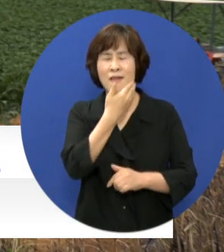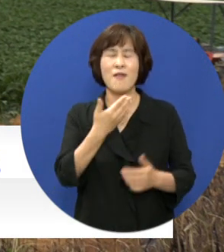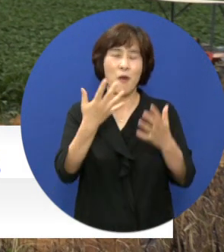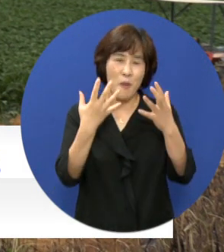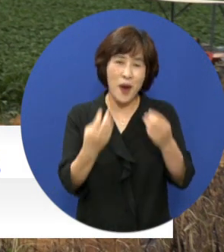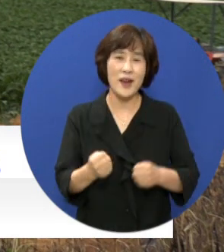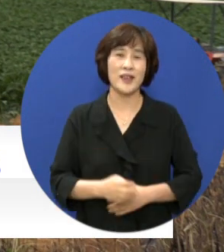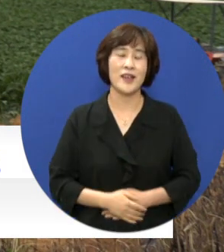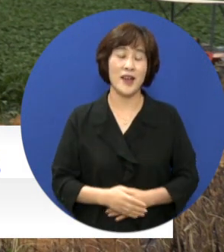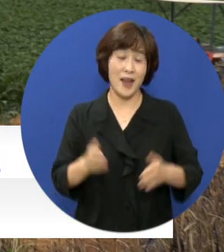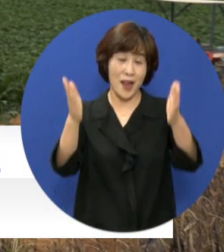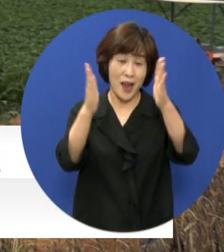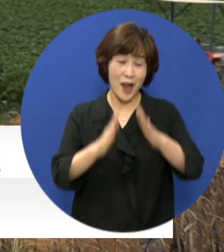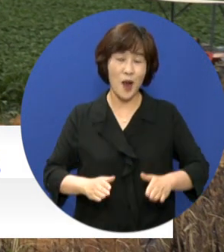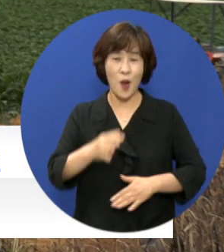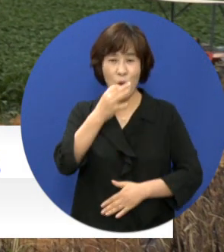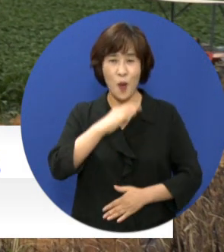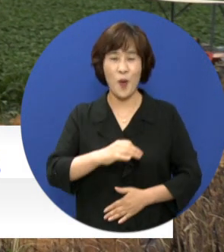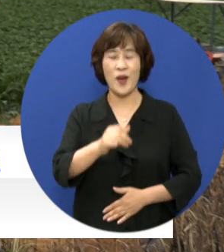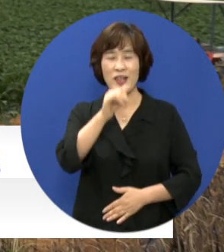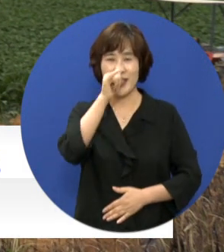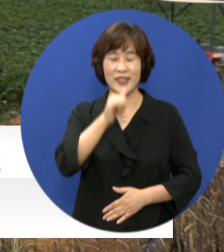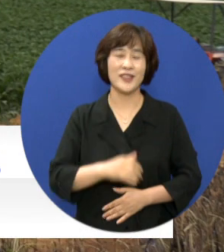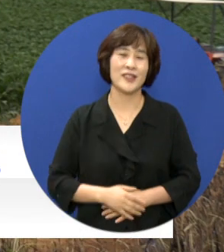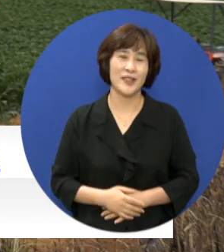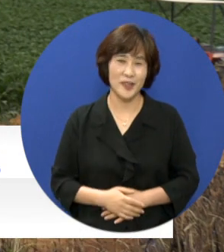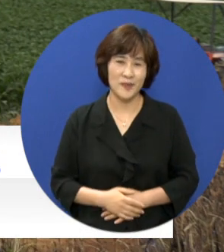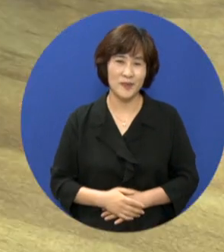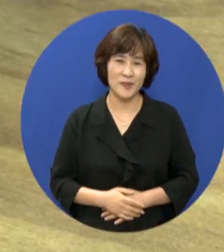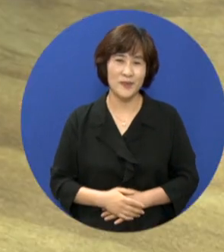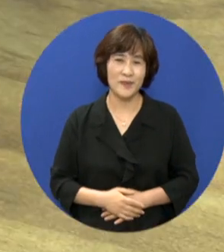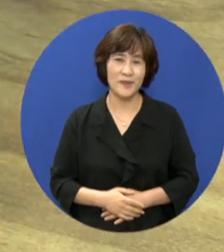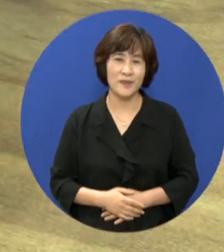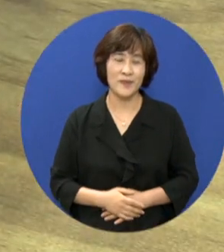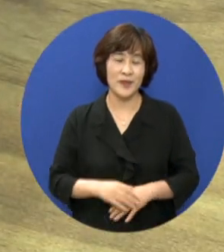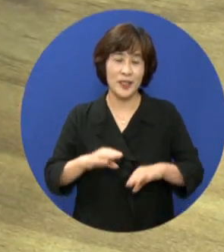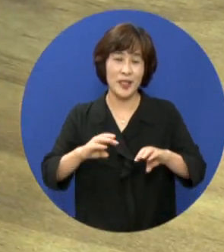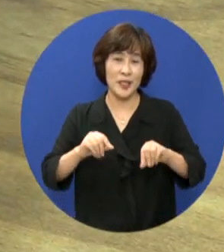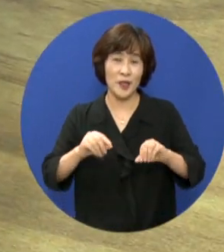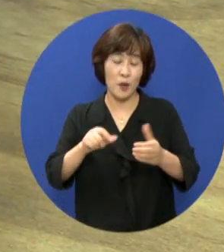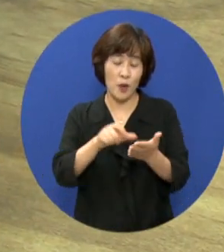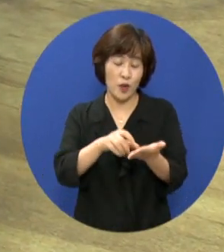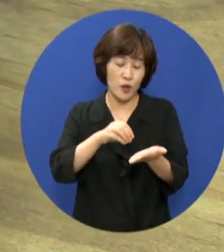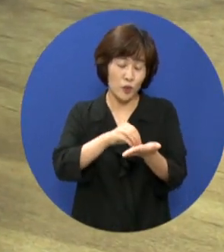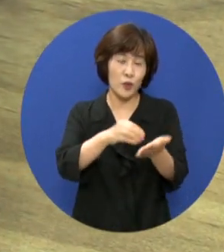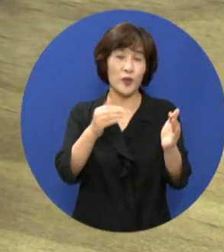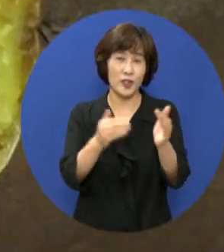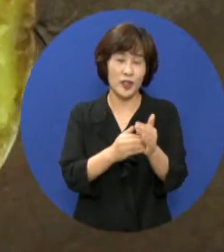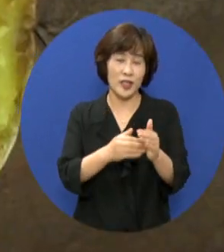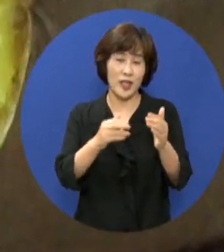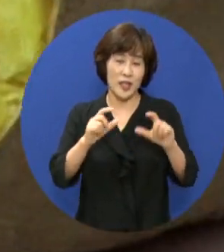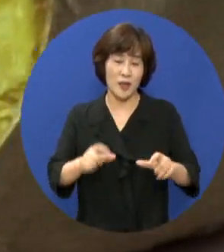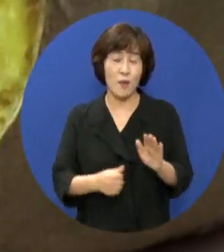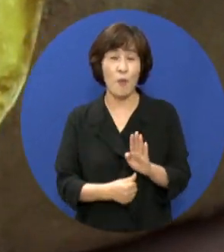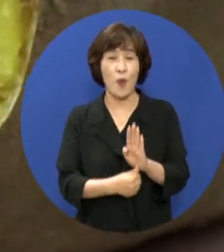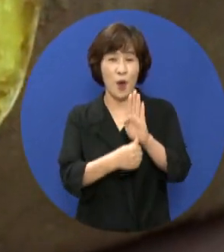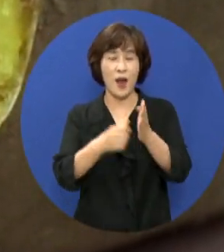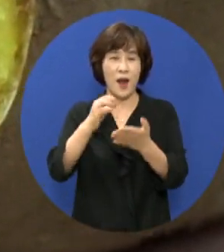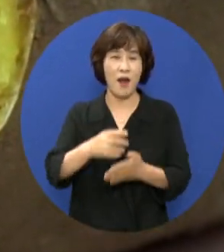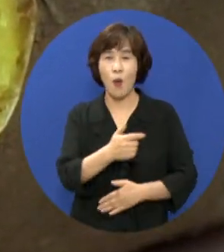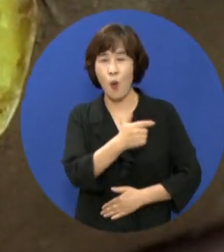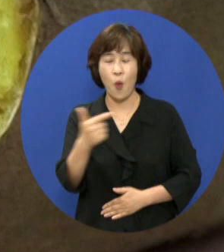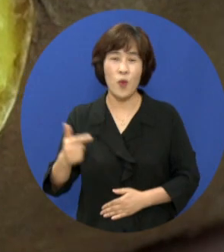서 가 풍부해서 다이어트 식품으로도 각광을 받을 많은 지리적표시 등록을 맞춰 지역 브랜드로서의 가치를